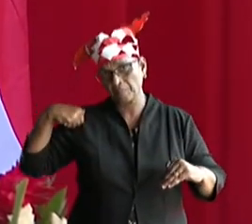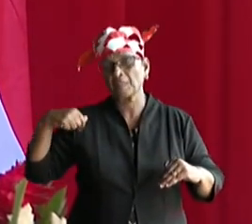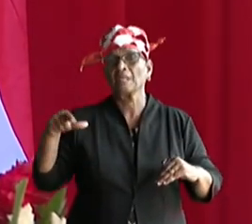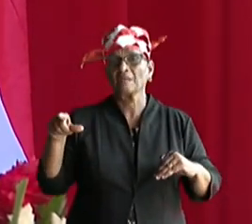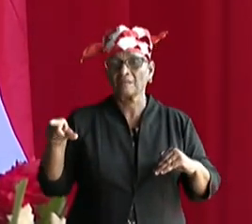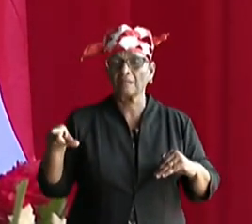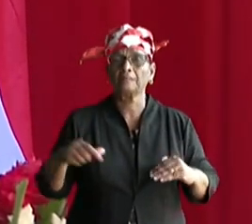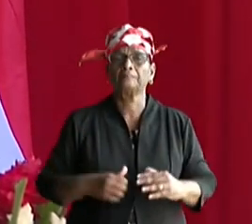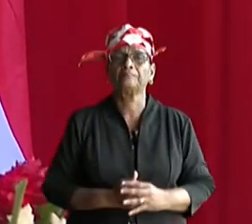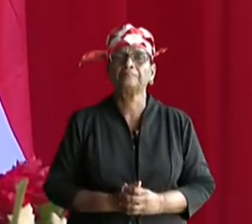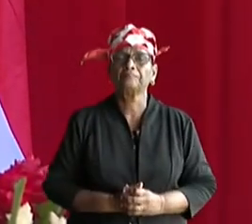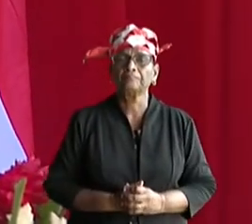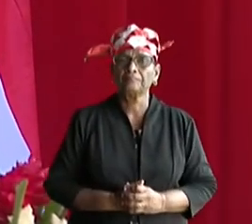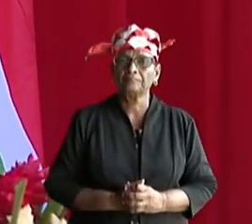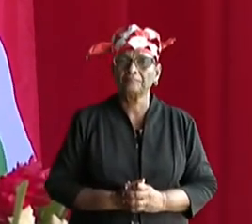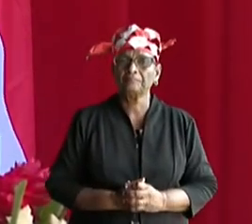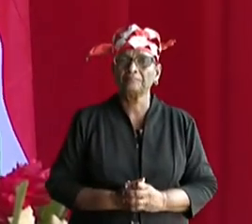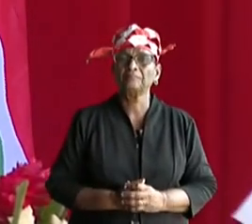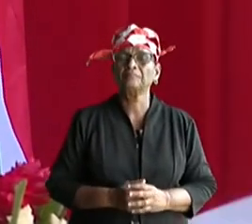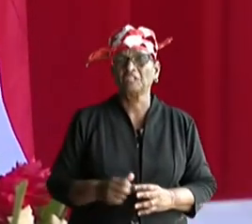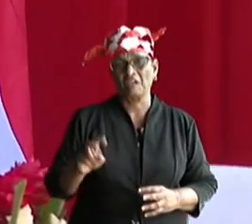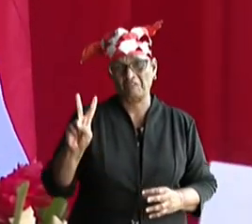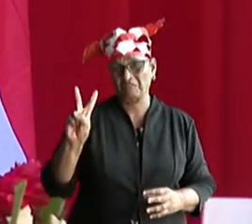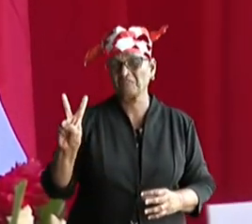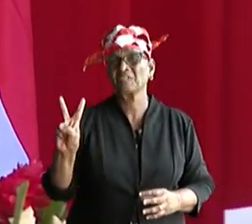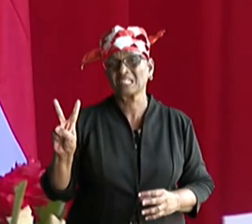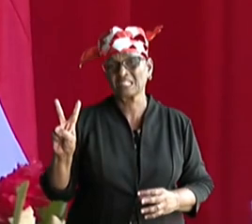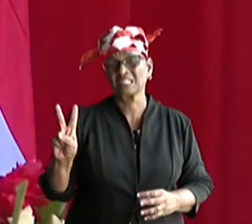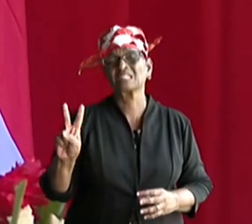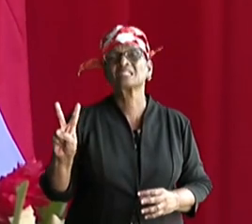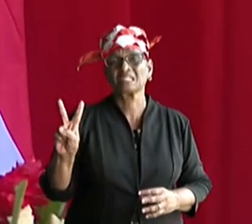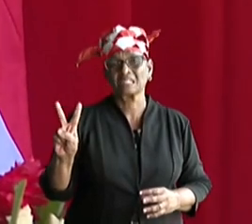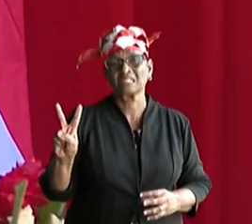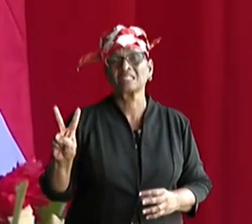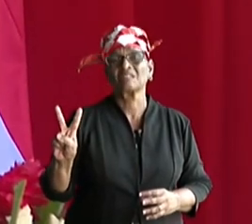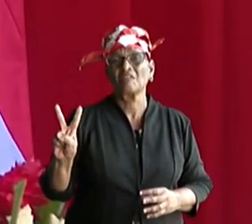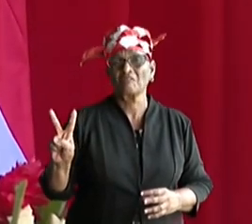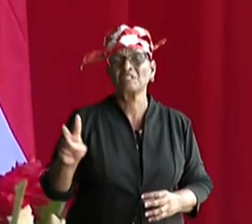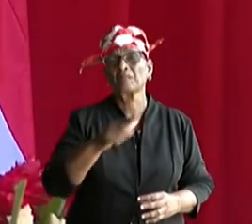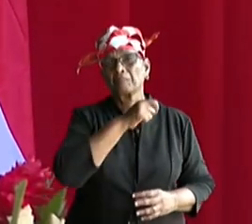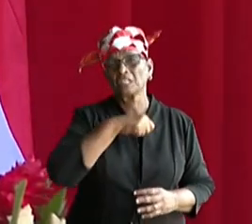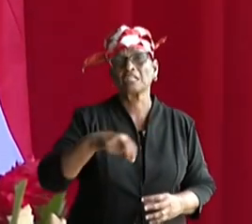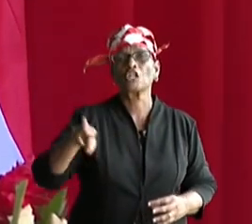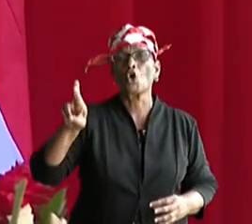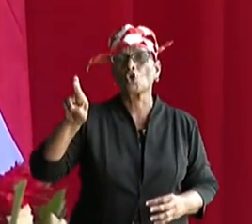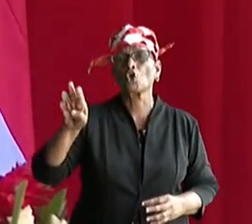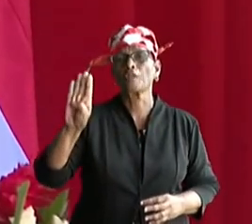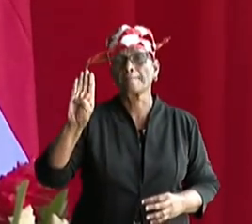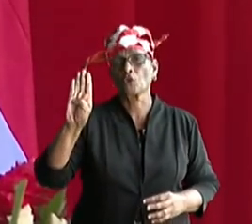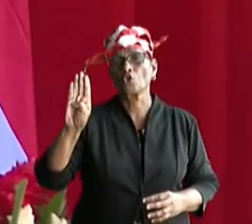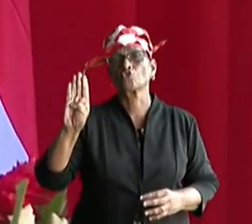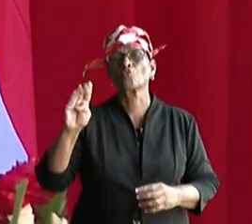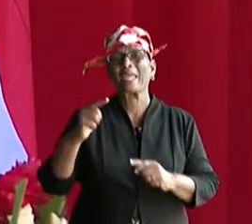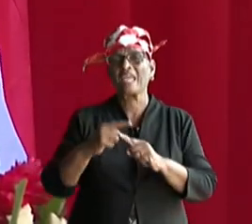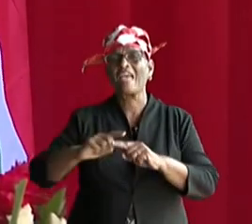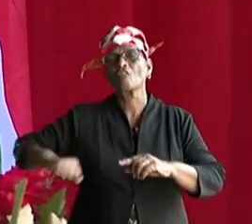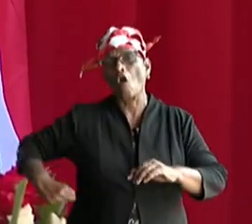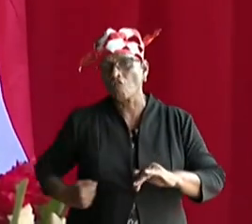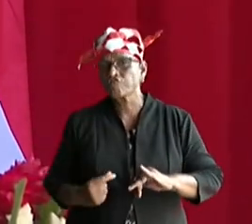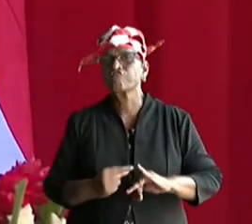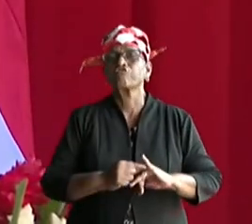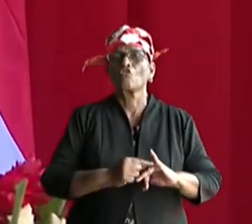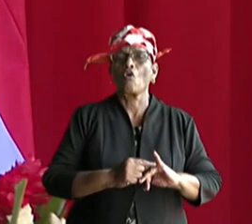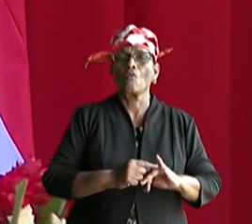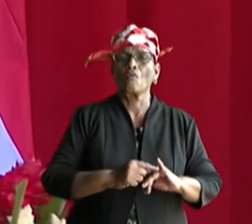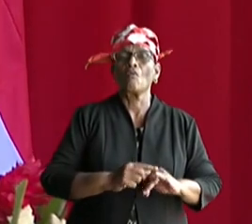en spouse, vice-president zijn excellentie Ronnie Brunswick en echtgenote, alle andere aanwezigen, dames en heren, ook de mensen